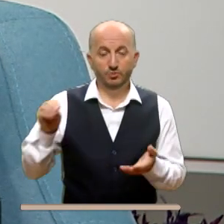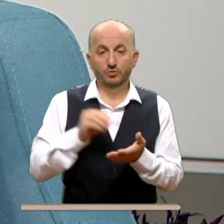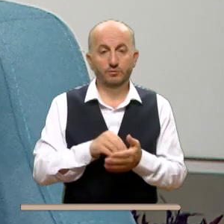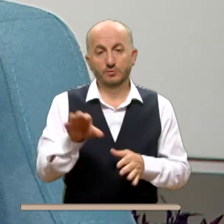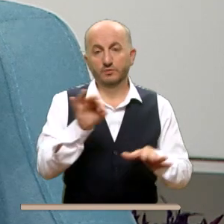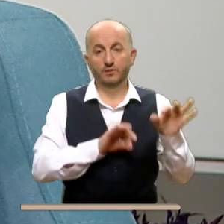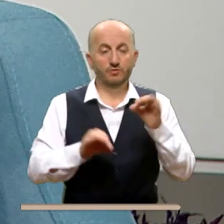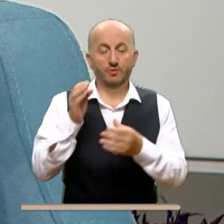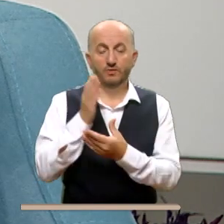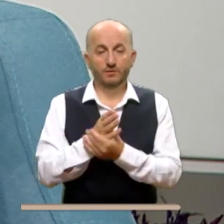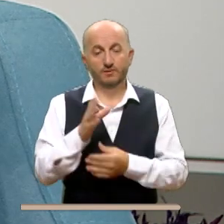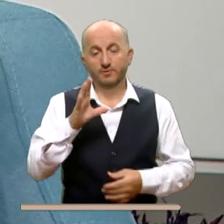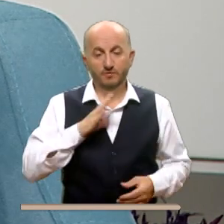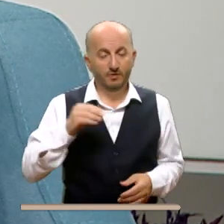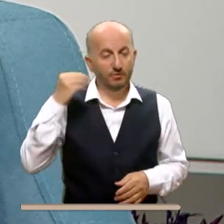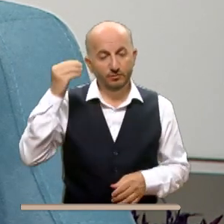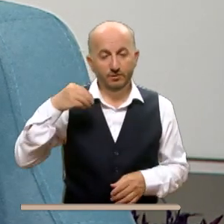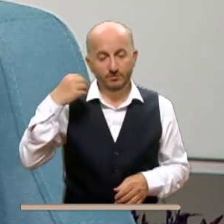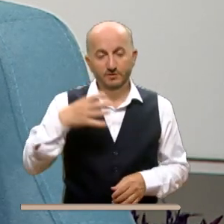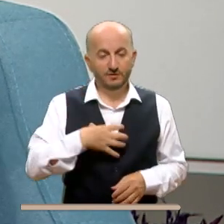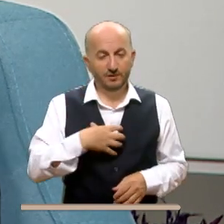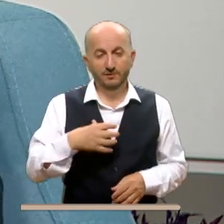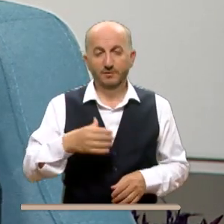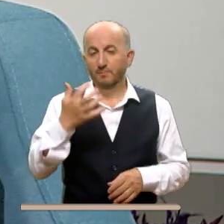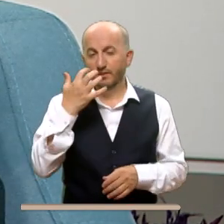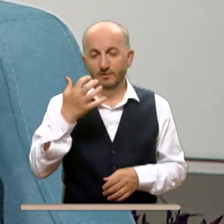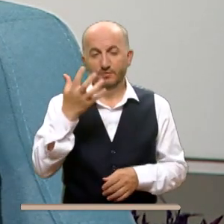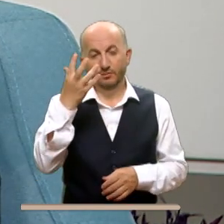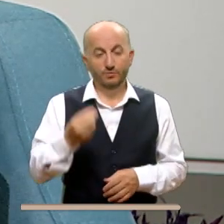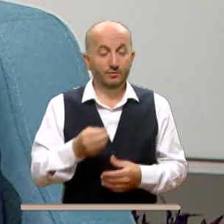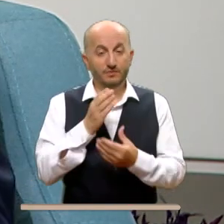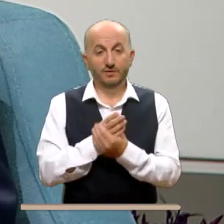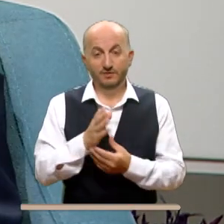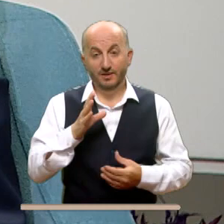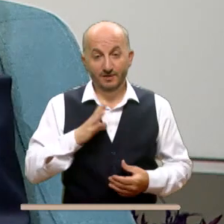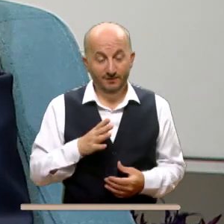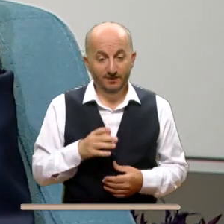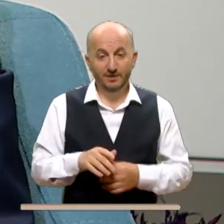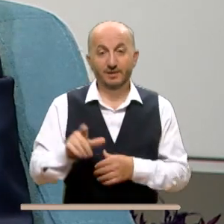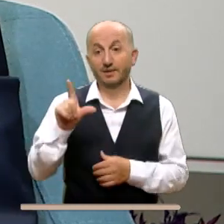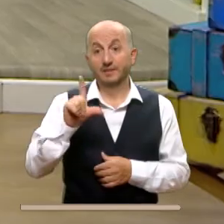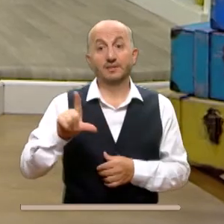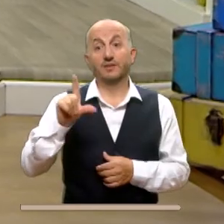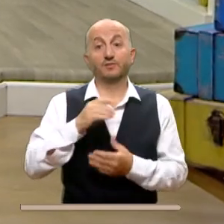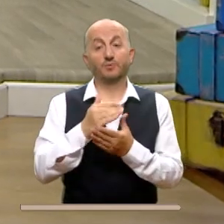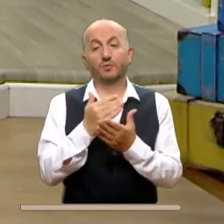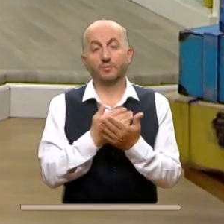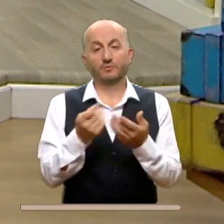var. Hocalarımızın kendi vizyonları, beklentileriyle oluşturdukları dersler var. Lisans programlarımıza çalışalım ama bu program